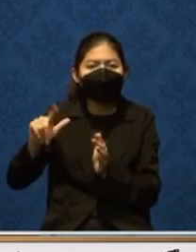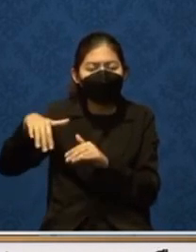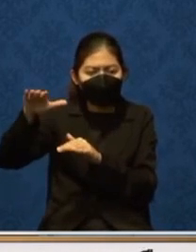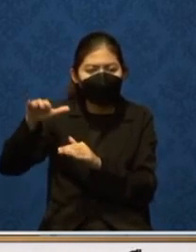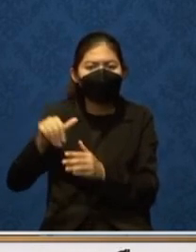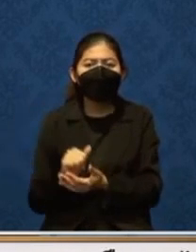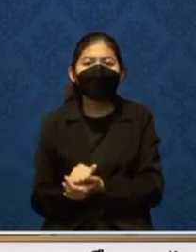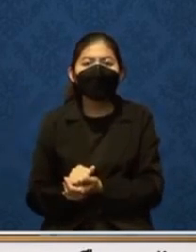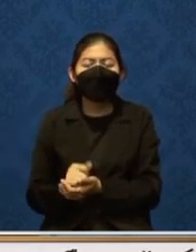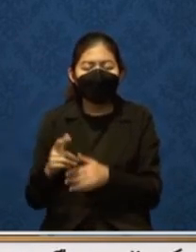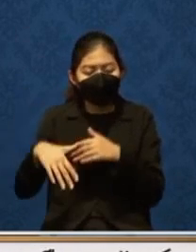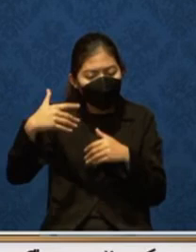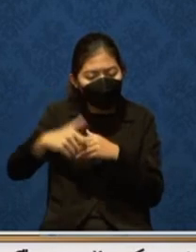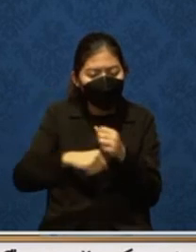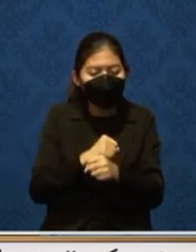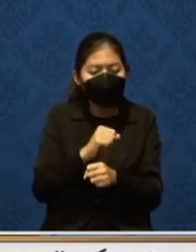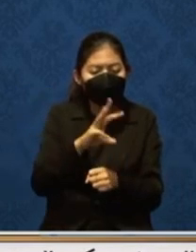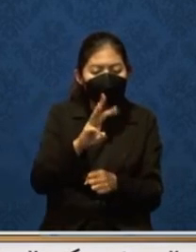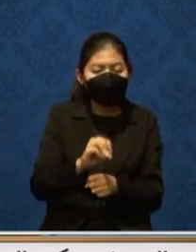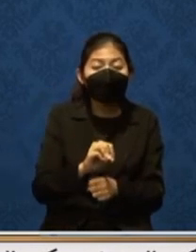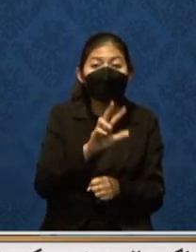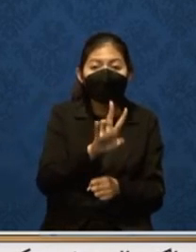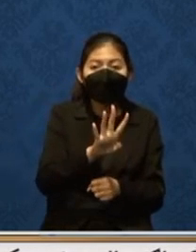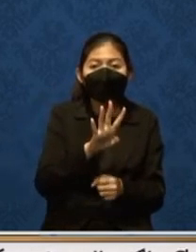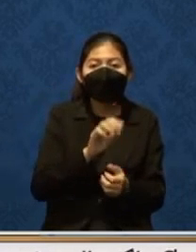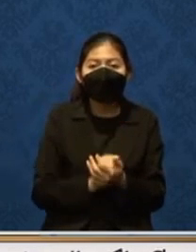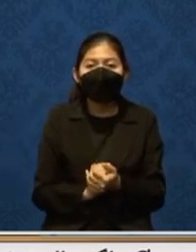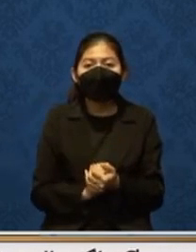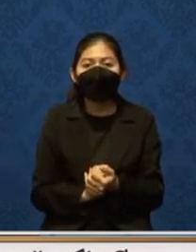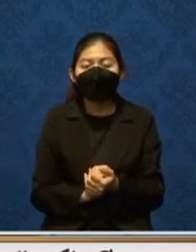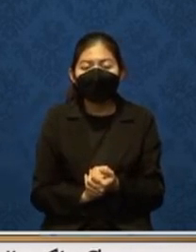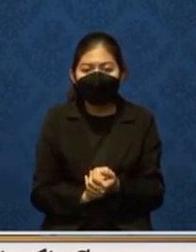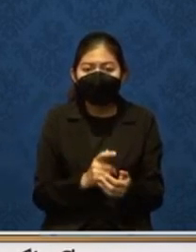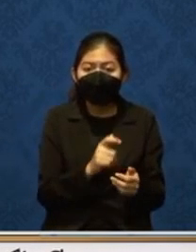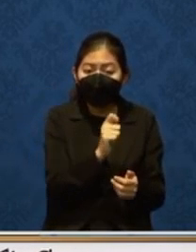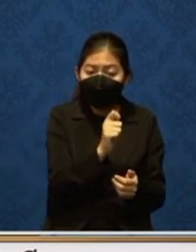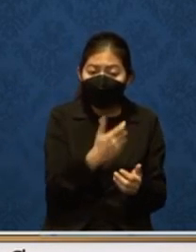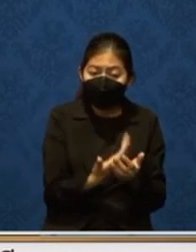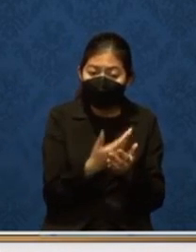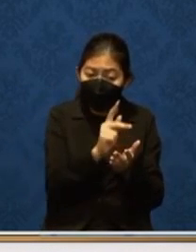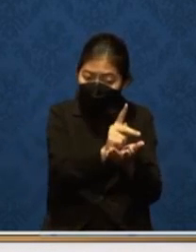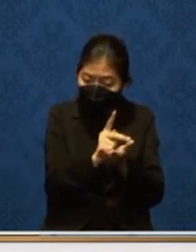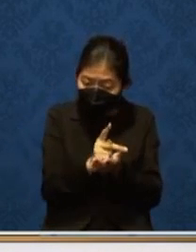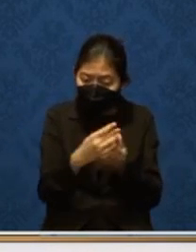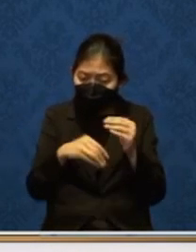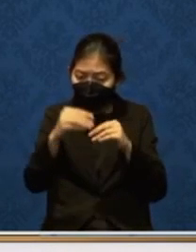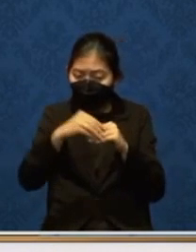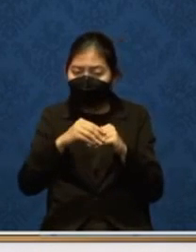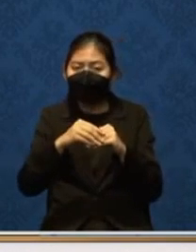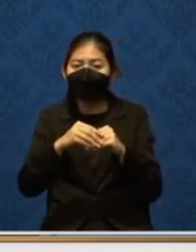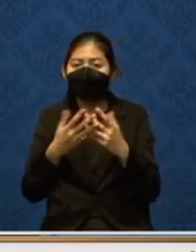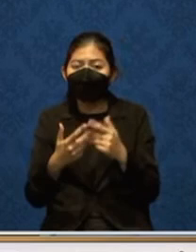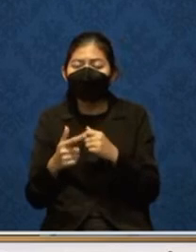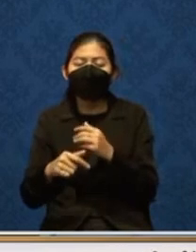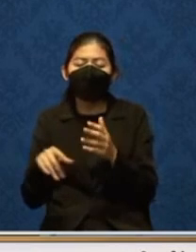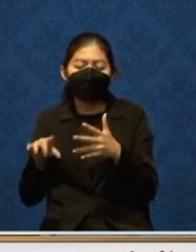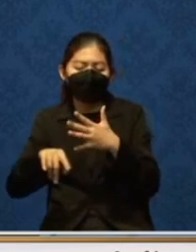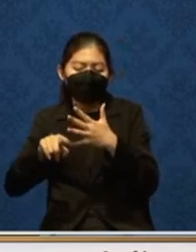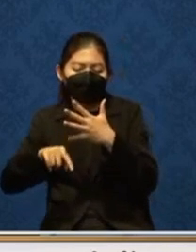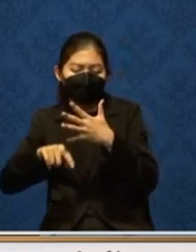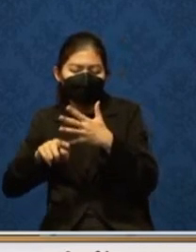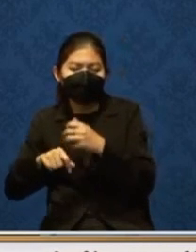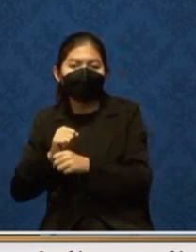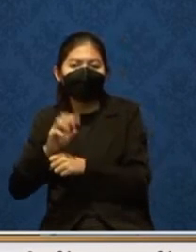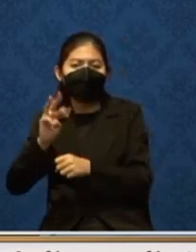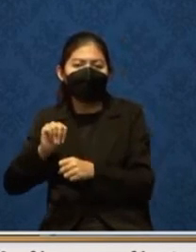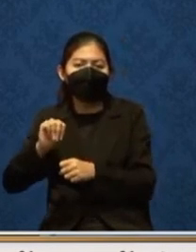ครันองยัให้บริษัทกู้เพิ่มอี 98 ล้านจนถงทปี 64 บริษัทศลาชัยเป็ี่Nine